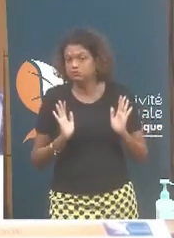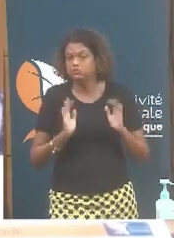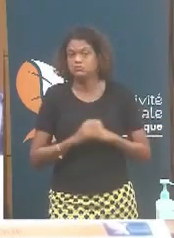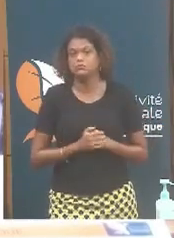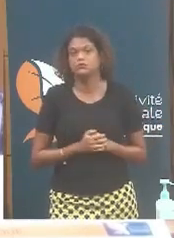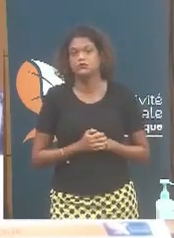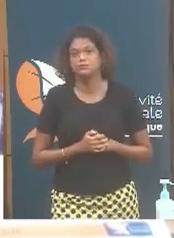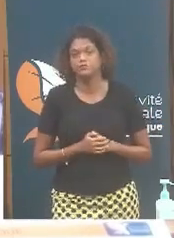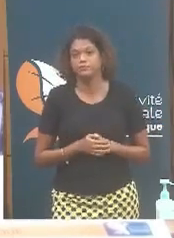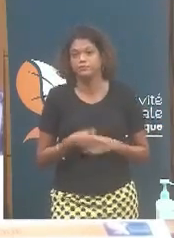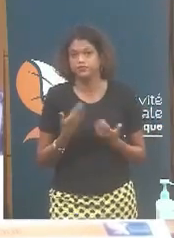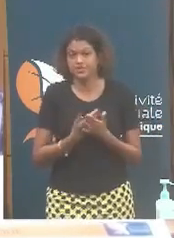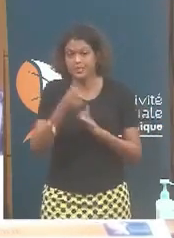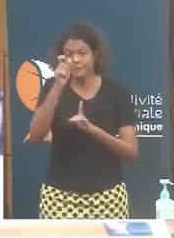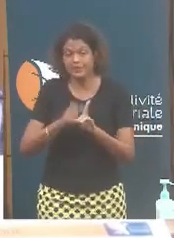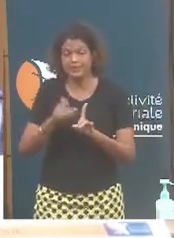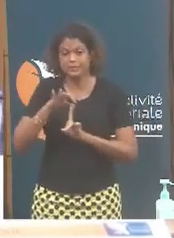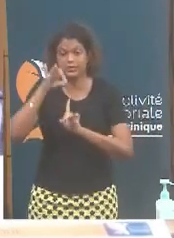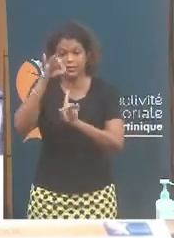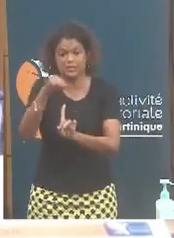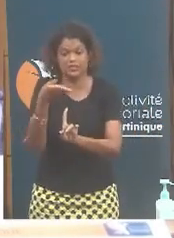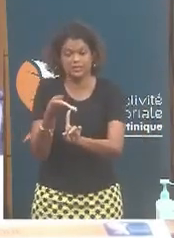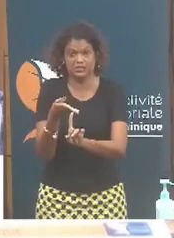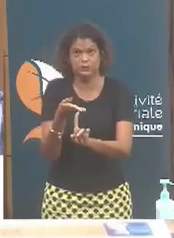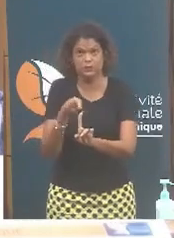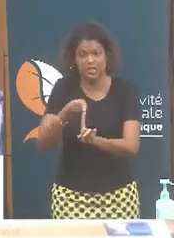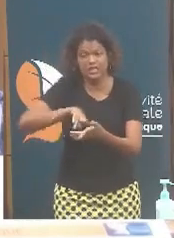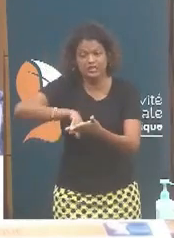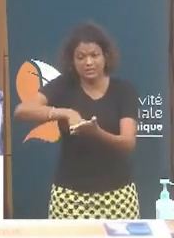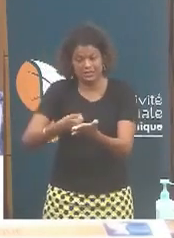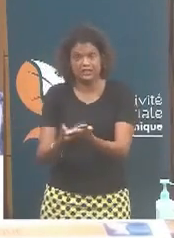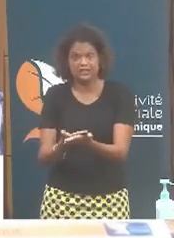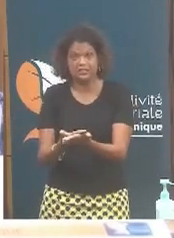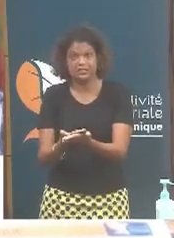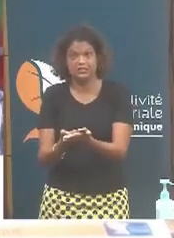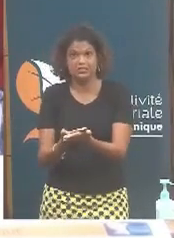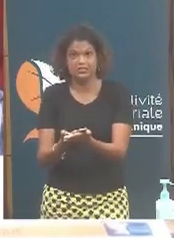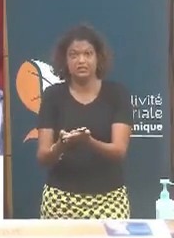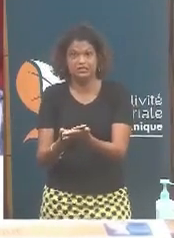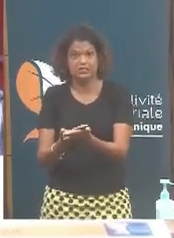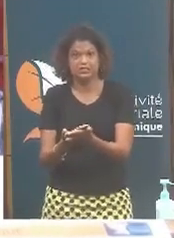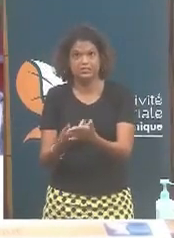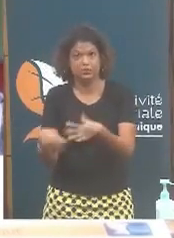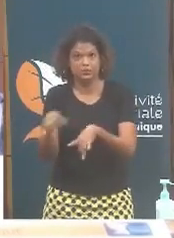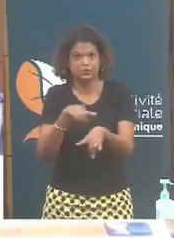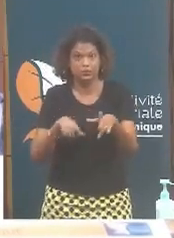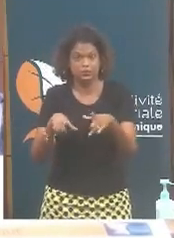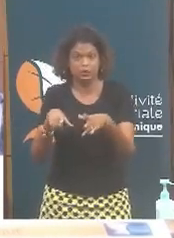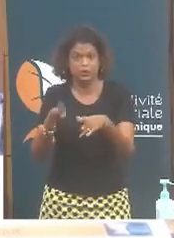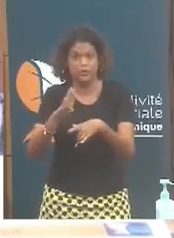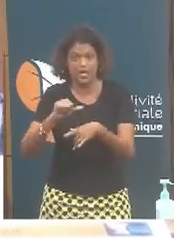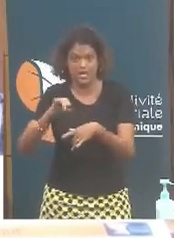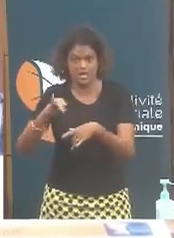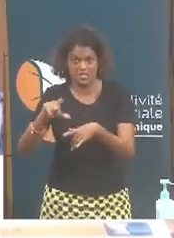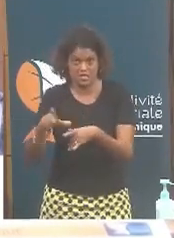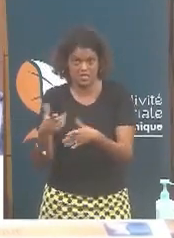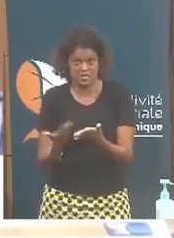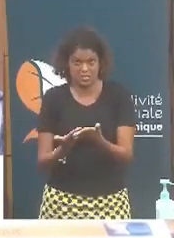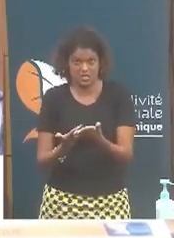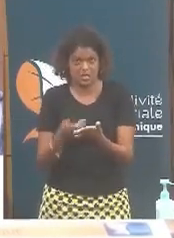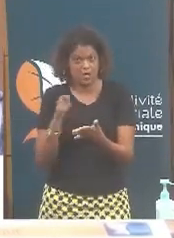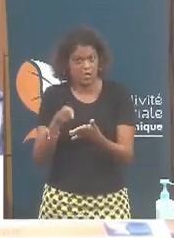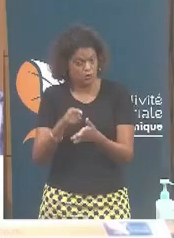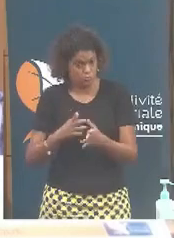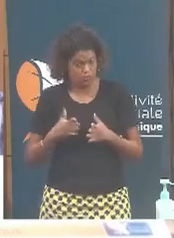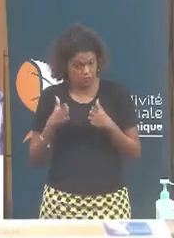Donc cet ancien élu a signé sans mandater, donc personnellement. Il a pris des